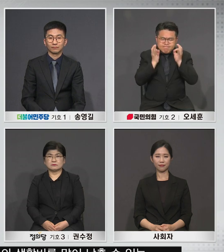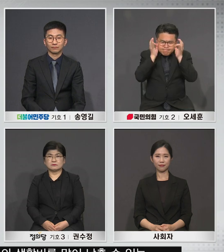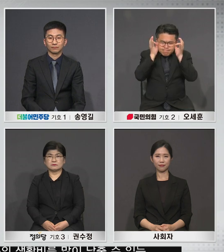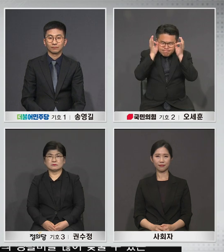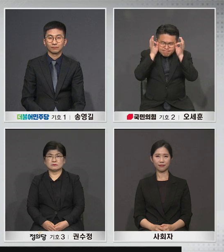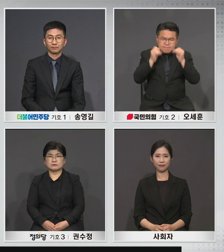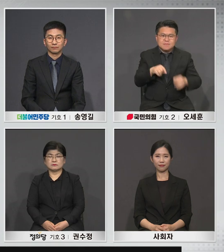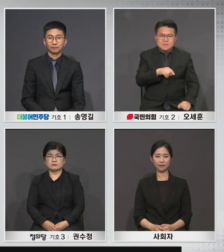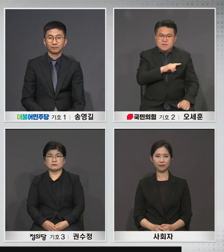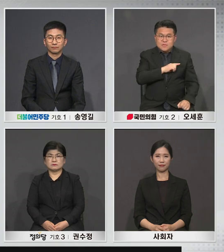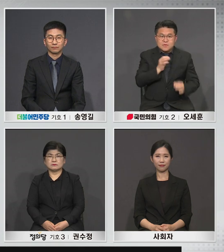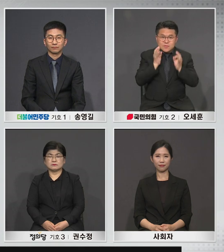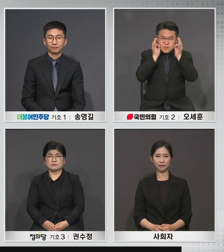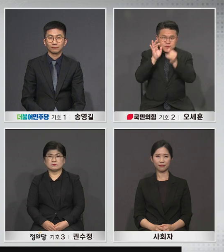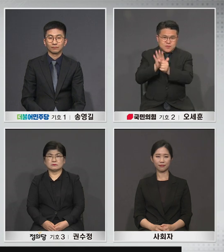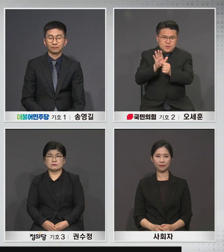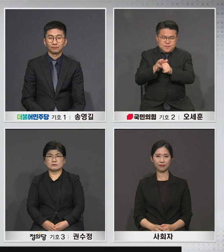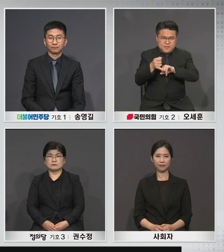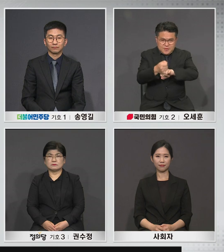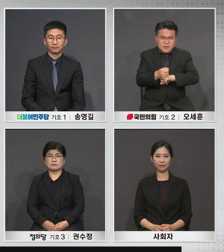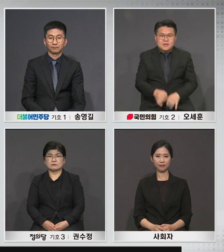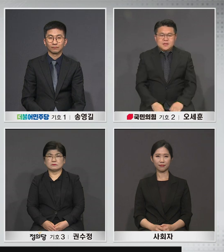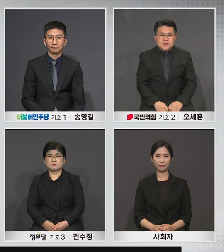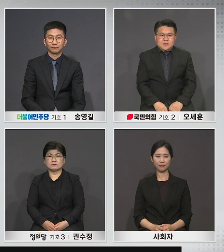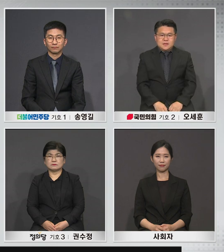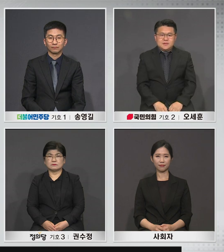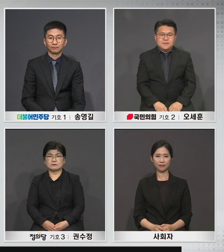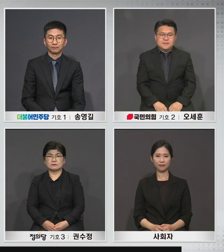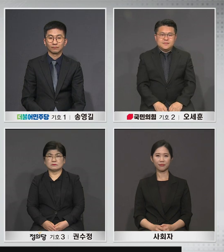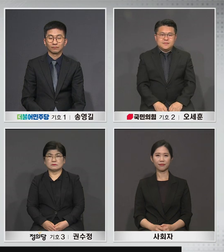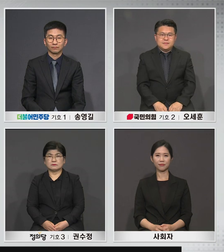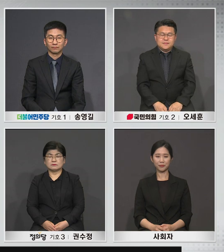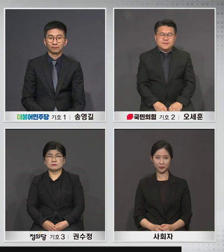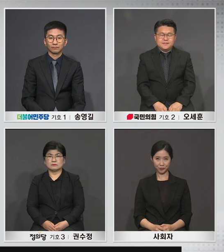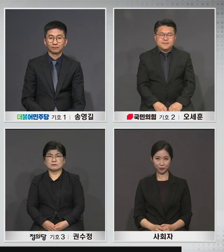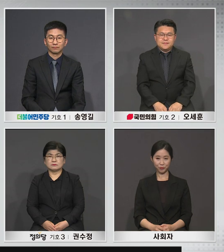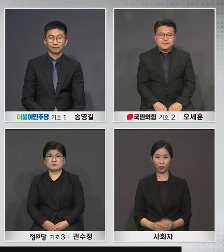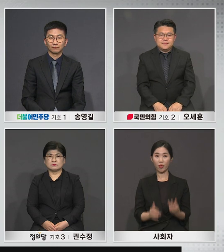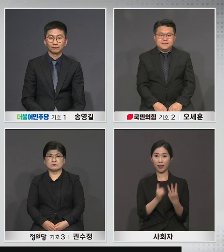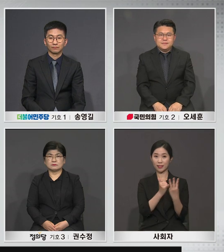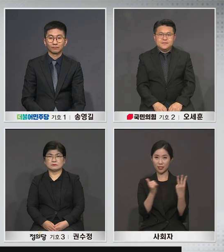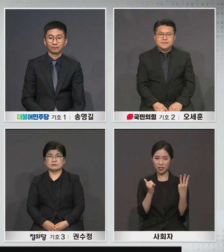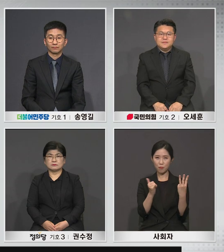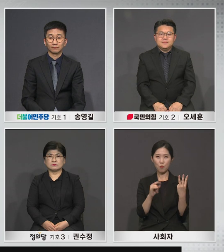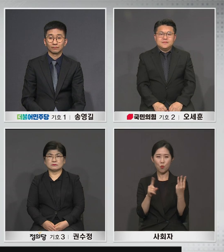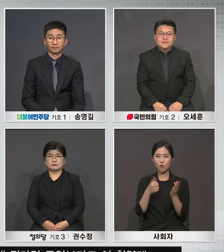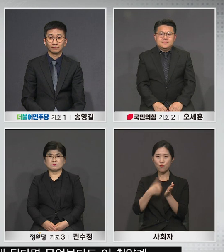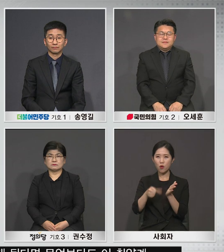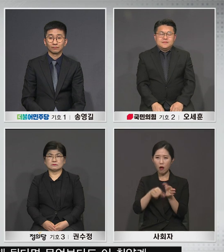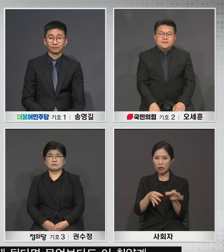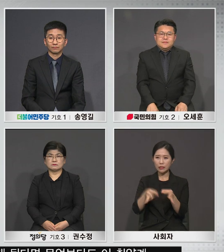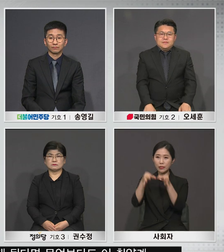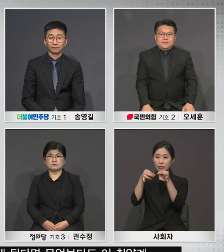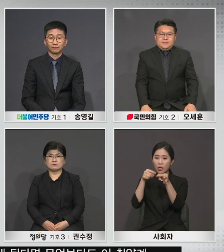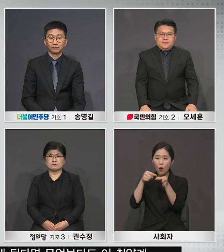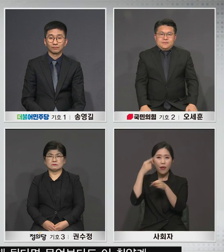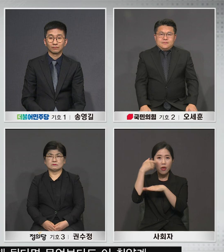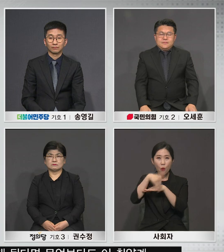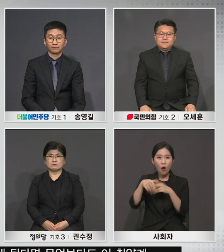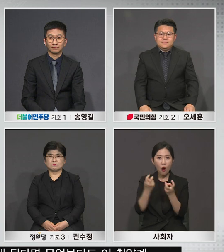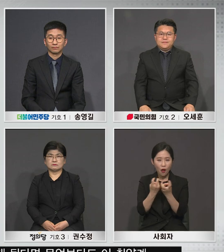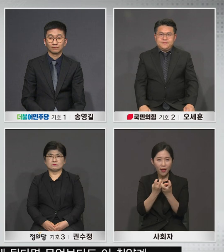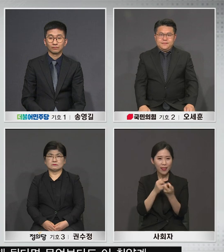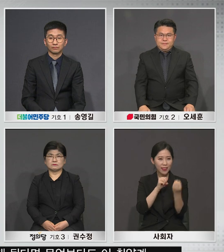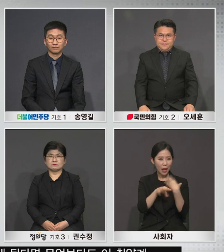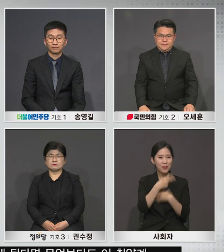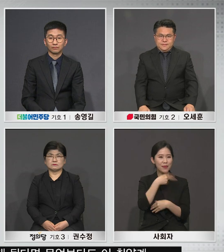최우선순위로 투입하겠다는 입장입니다. 세 분의 물가대책 관련된 답변 2분씩 들었고요. 이제